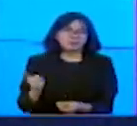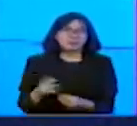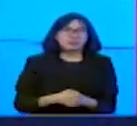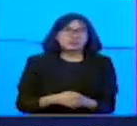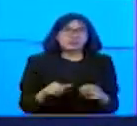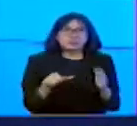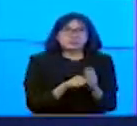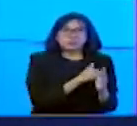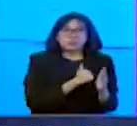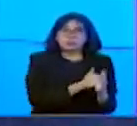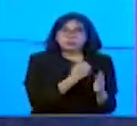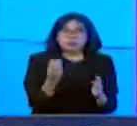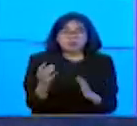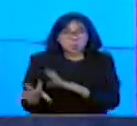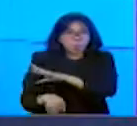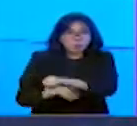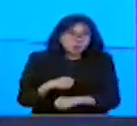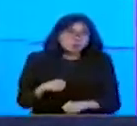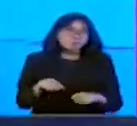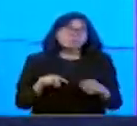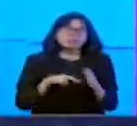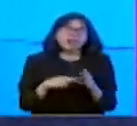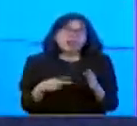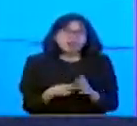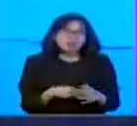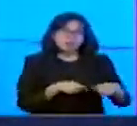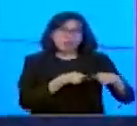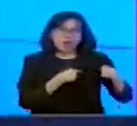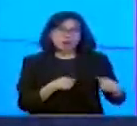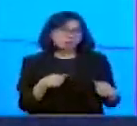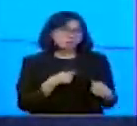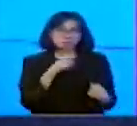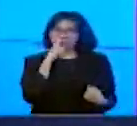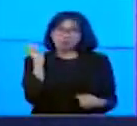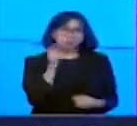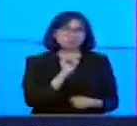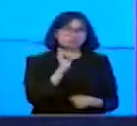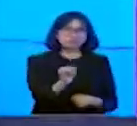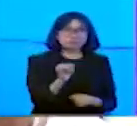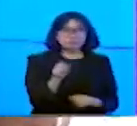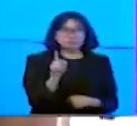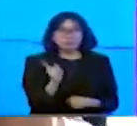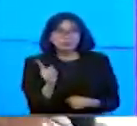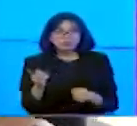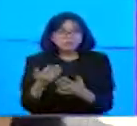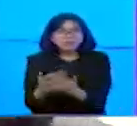Korupsi bantuan sosial di tengah bencana memperlihatkan hati nurani yang sangat buruk kepada masyarakat yang sedang dalam keadaan sulit.